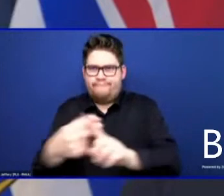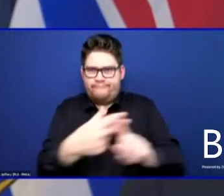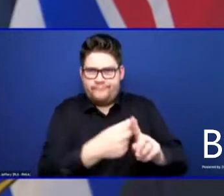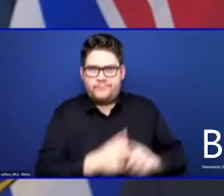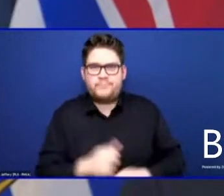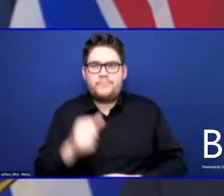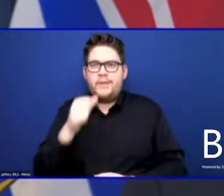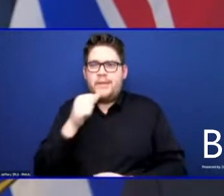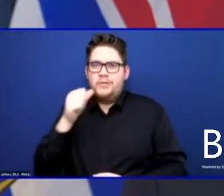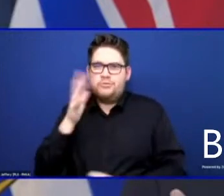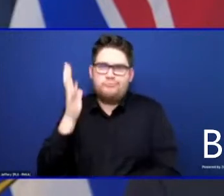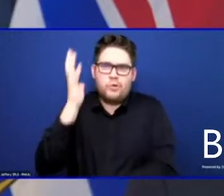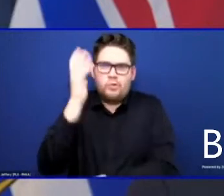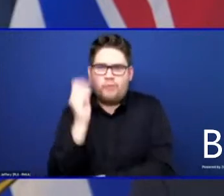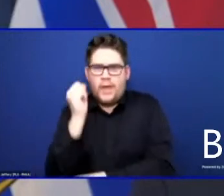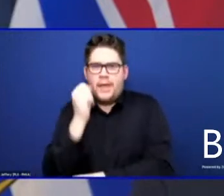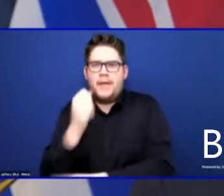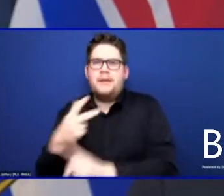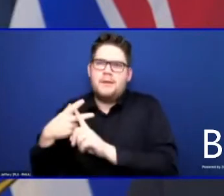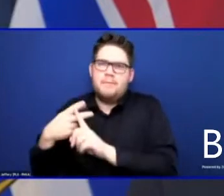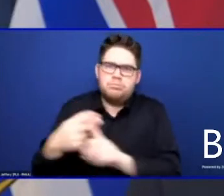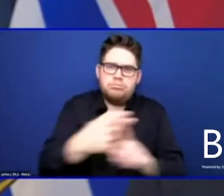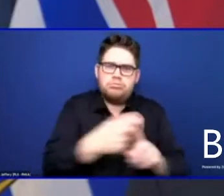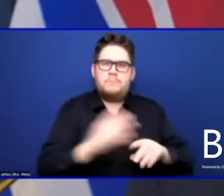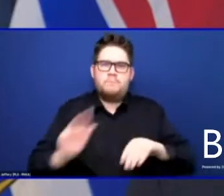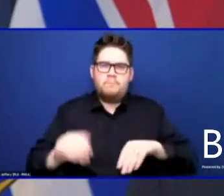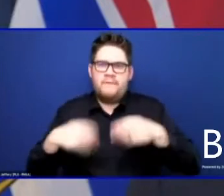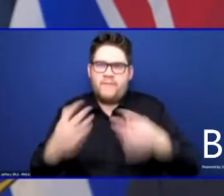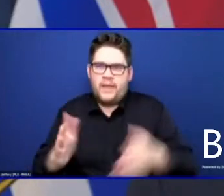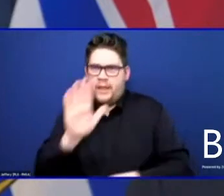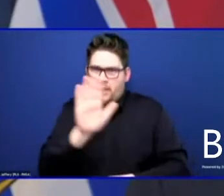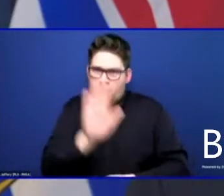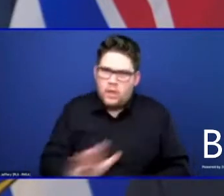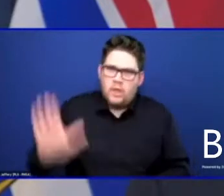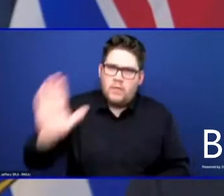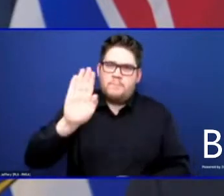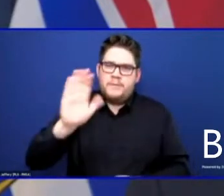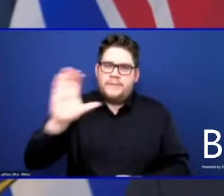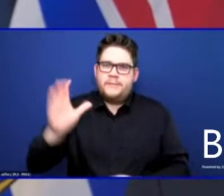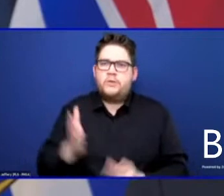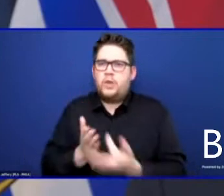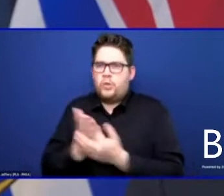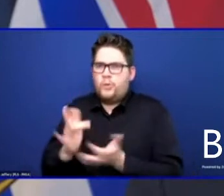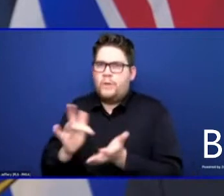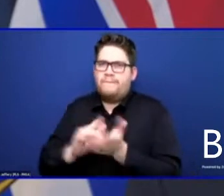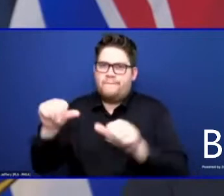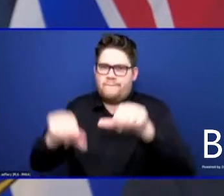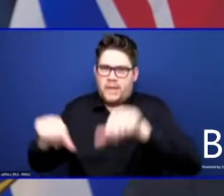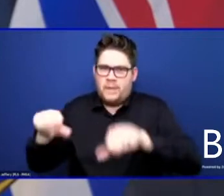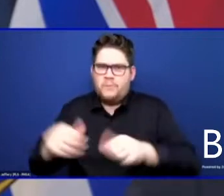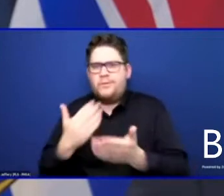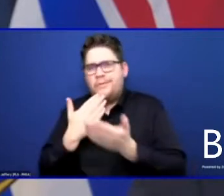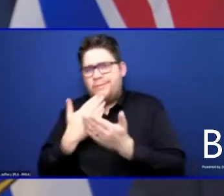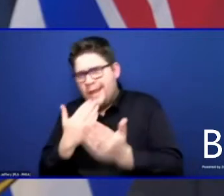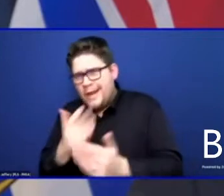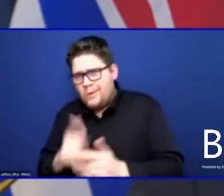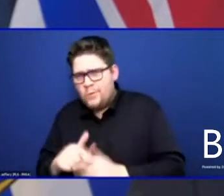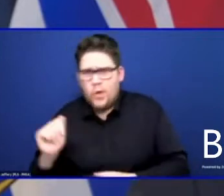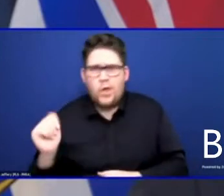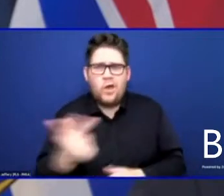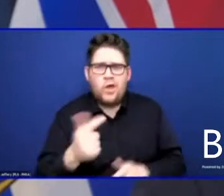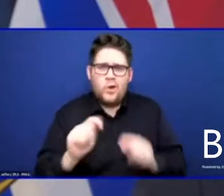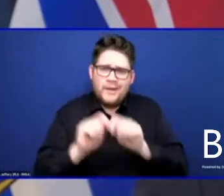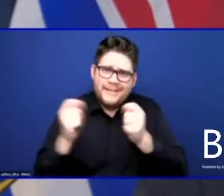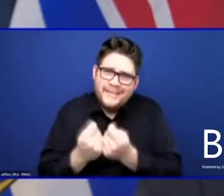个这个药房大家符合这个年龄的都可以去打了。 I want to